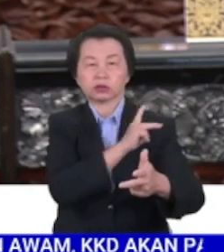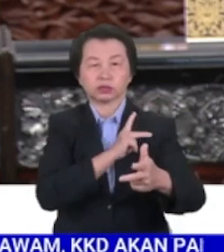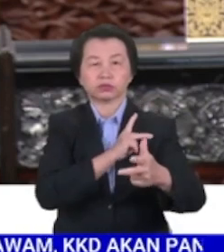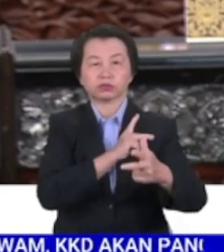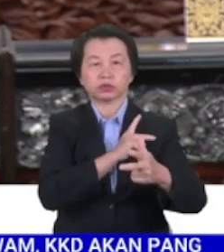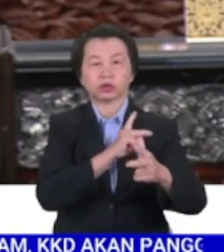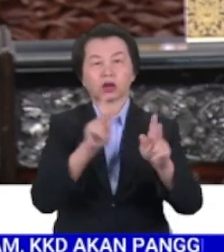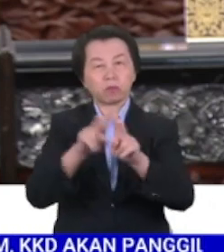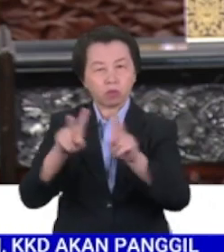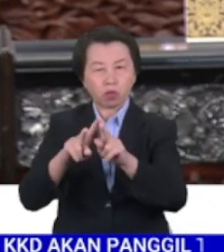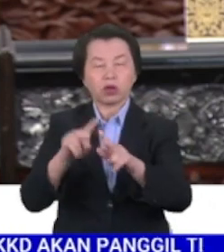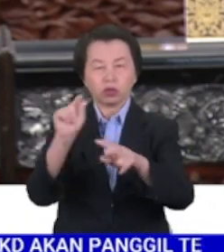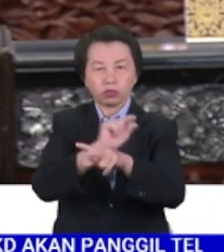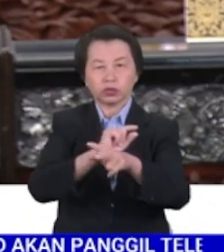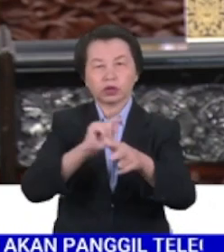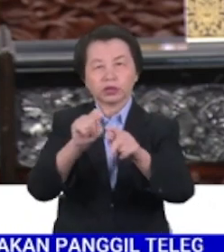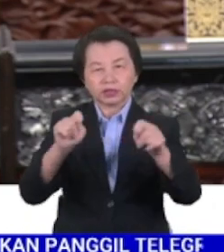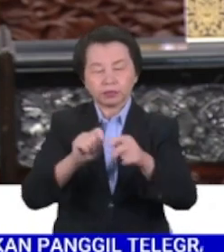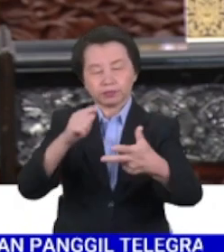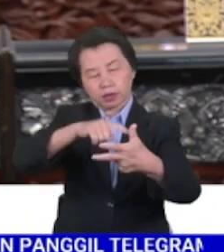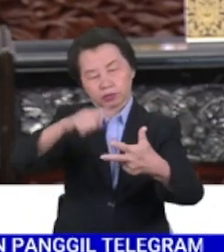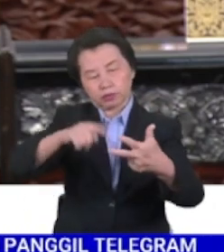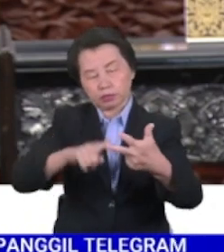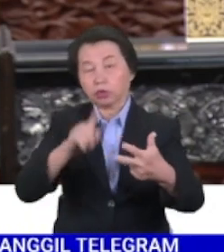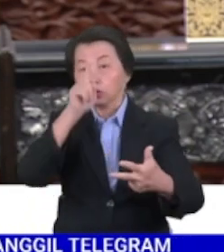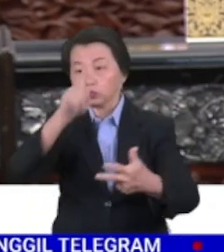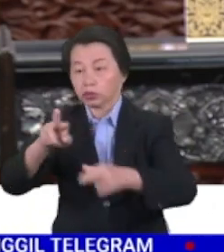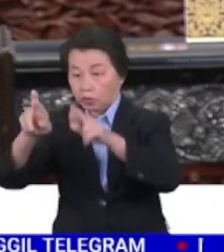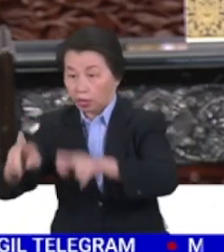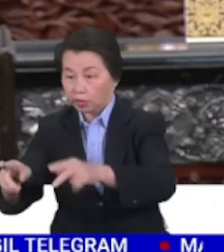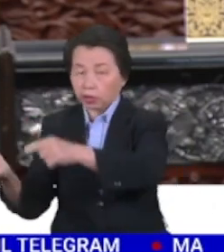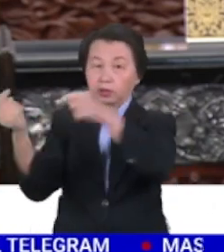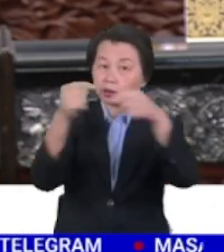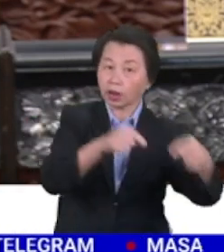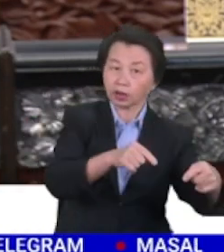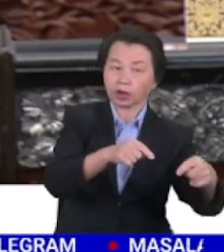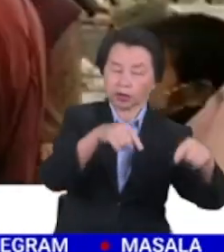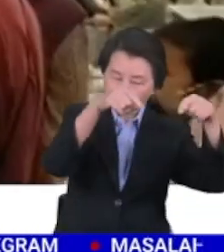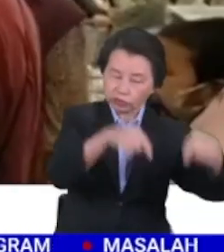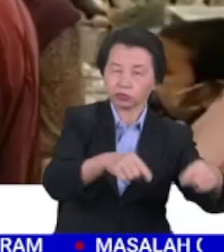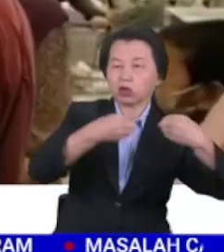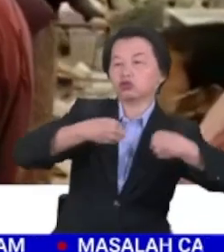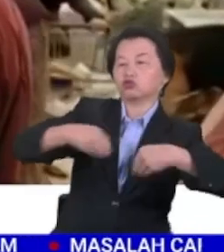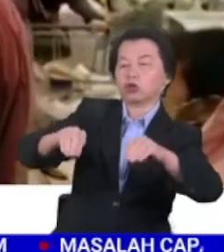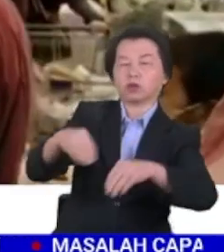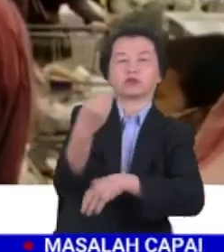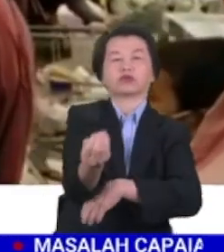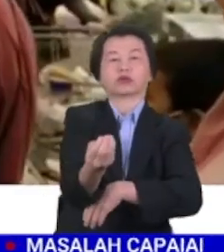untuk kita pastikan rakyat boleh datang dan kita boleh buat jualan rahmah itu.